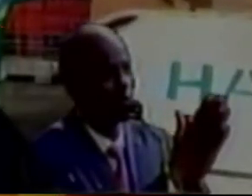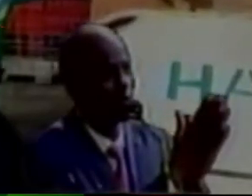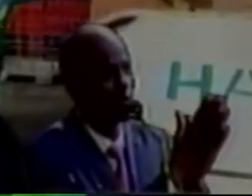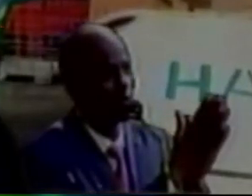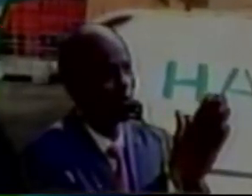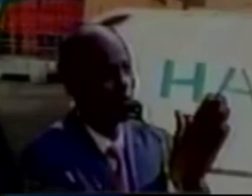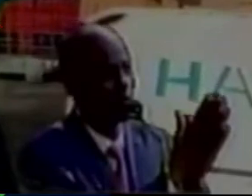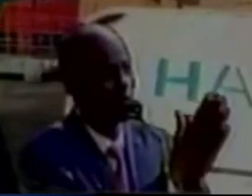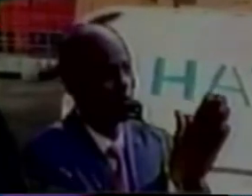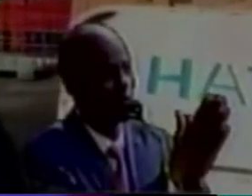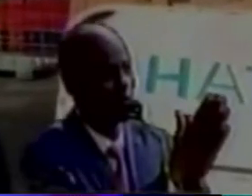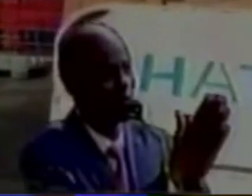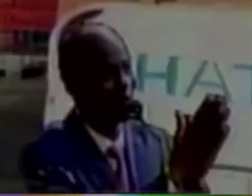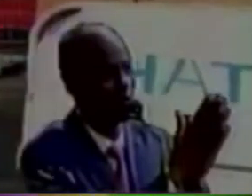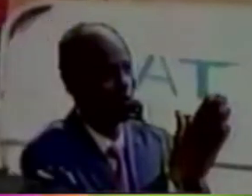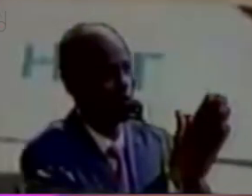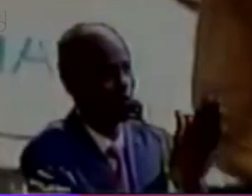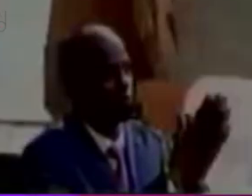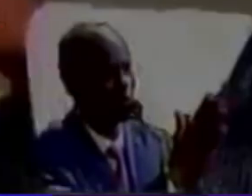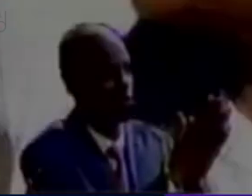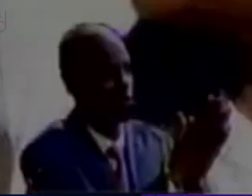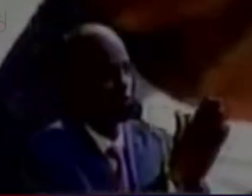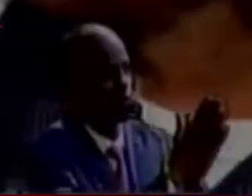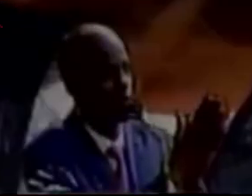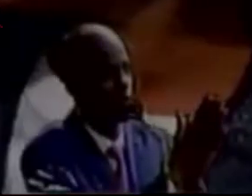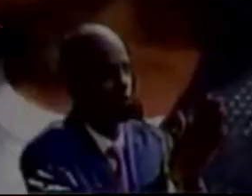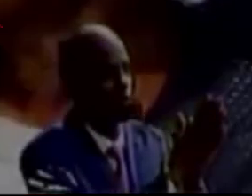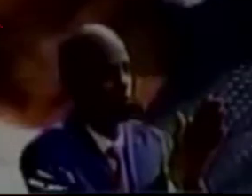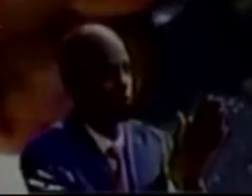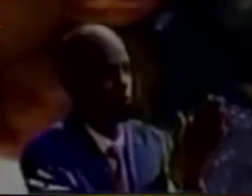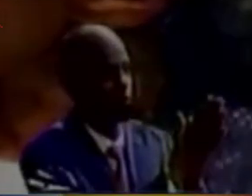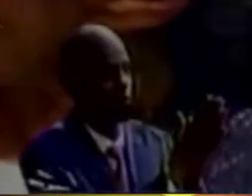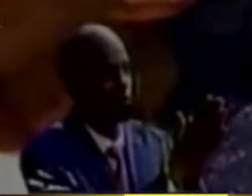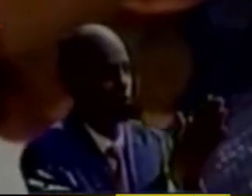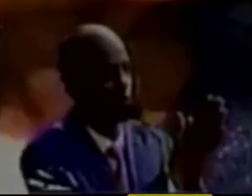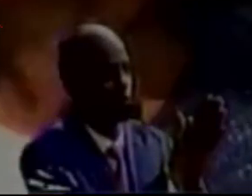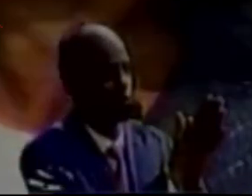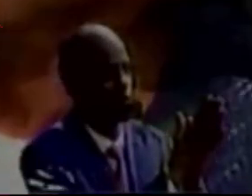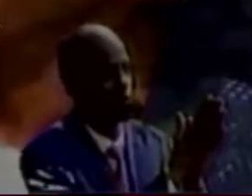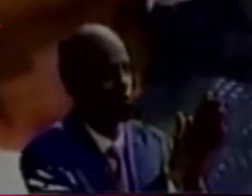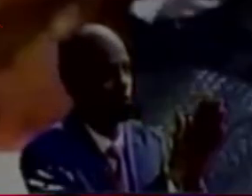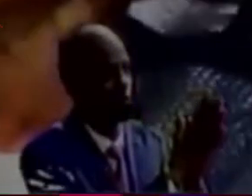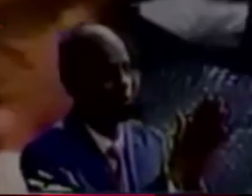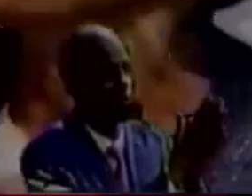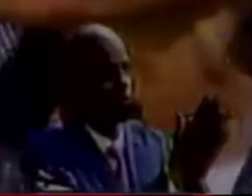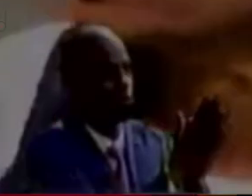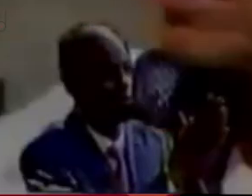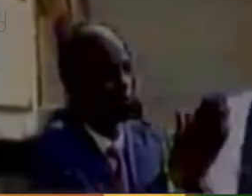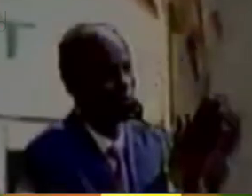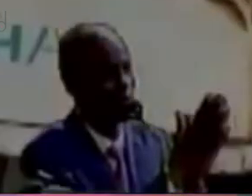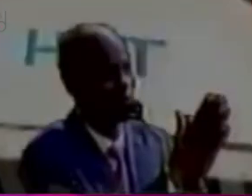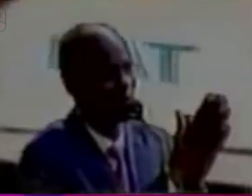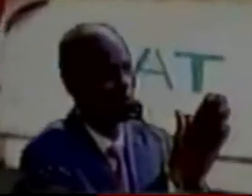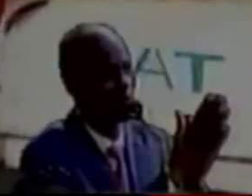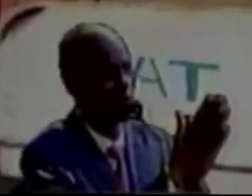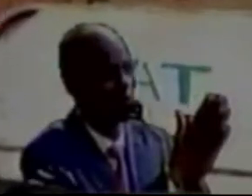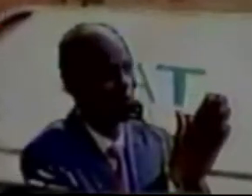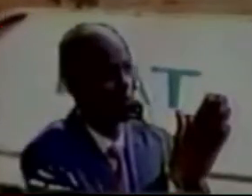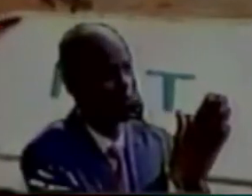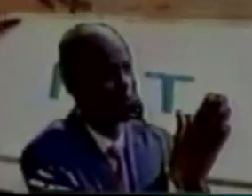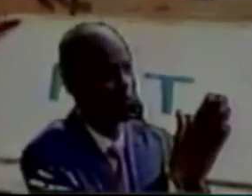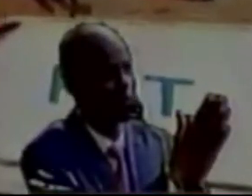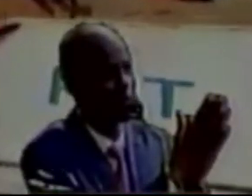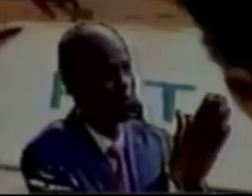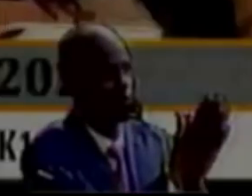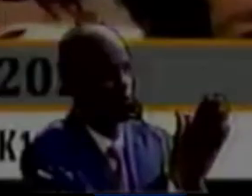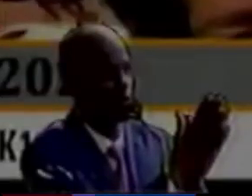sur route là, ils passent parce qu'ils pas connaît. They can stop. They don't have to go. They can stop in Manish and go back north and refill. You can return to